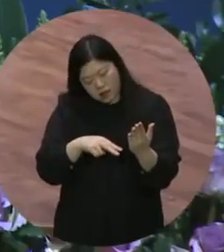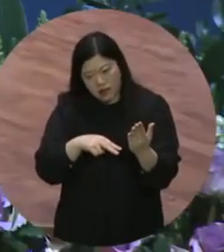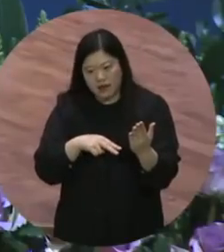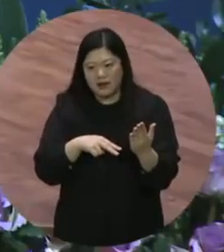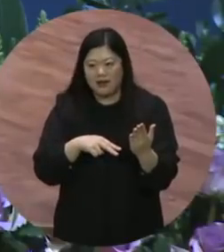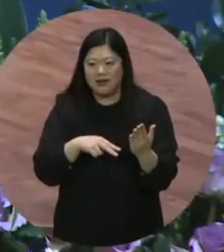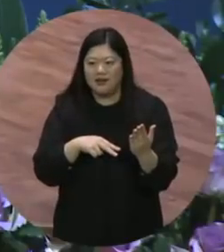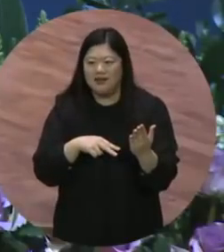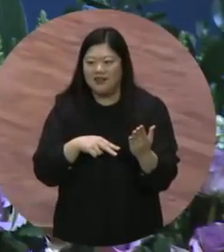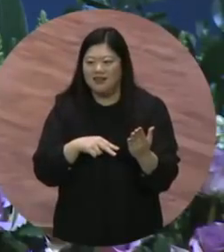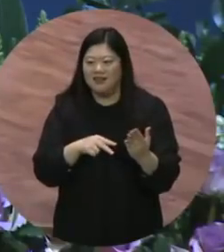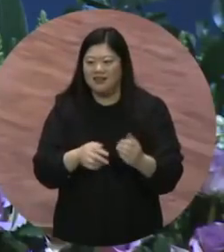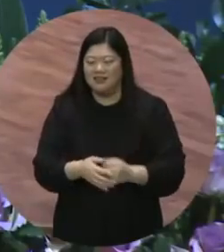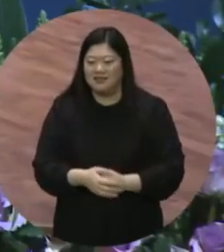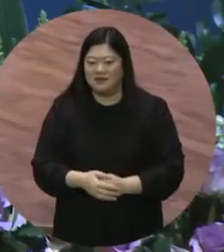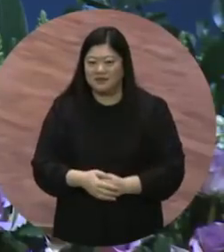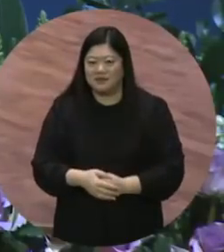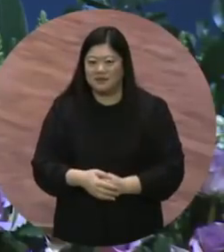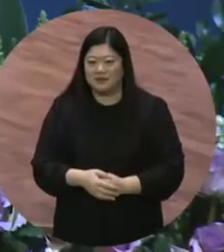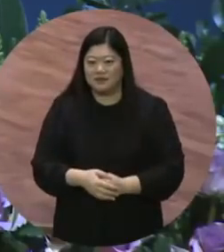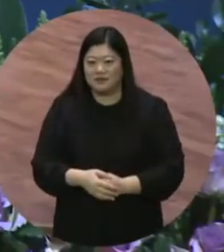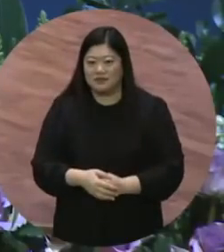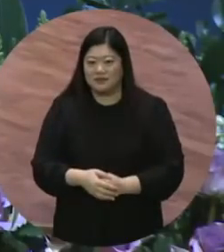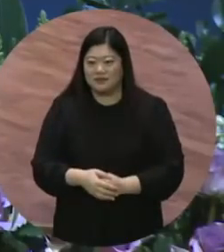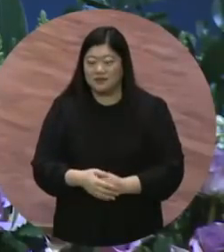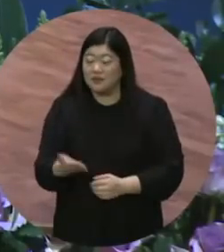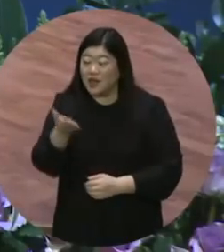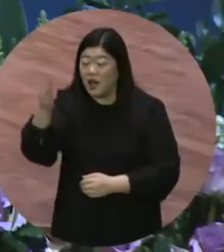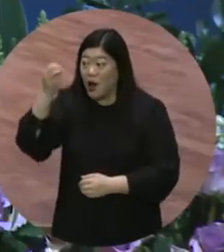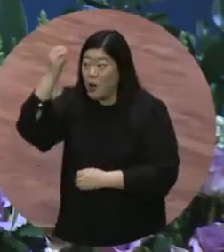보는 여러가지 프로들 있지 않습니까? 고등래퍼 같은 거.